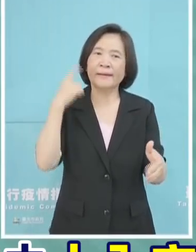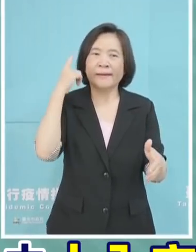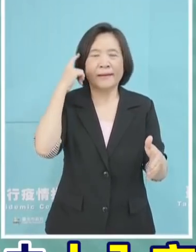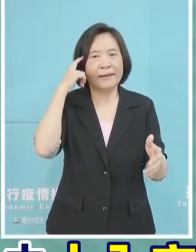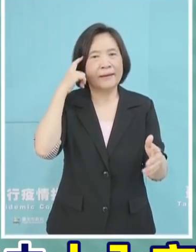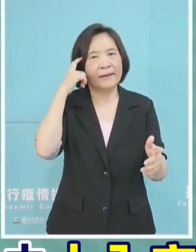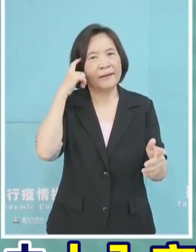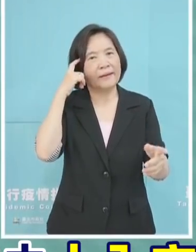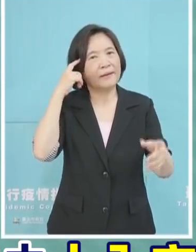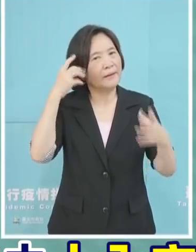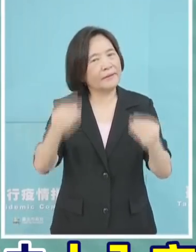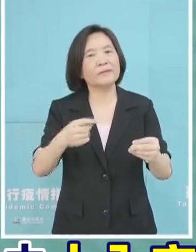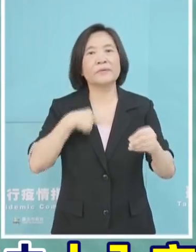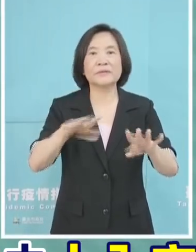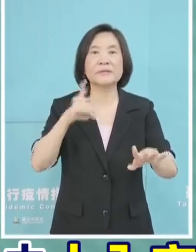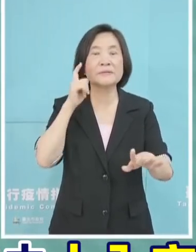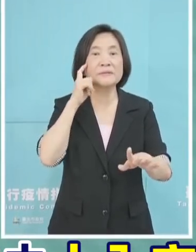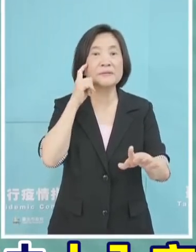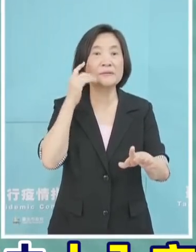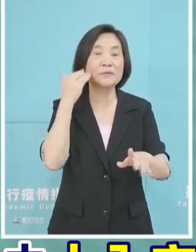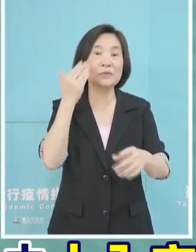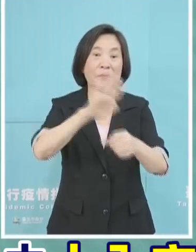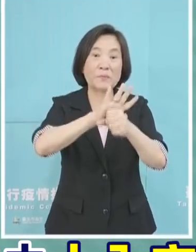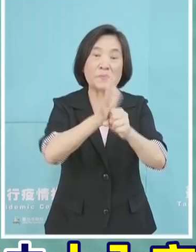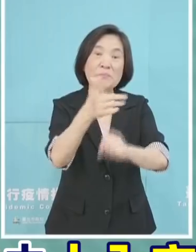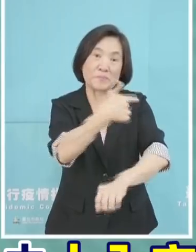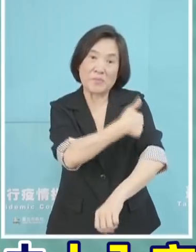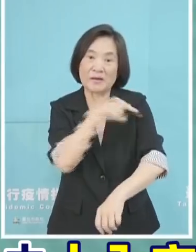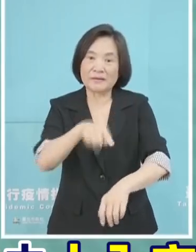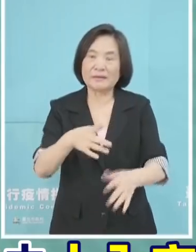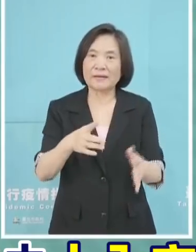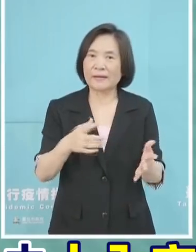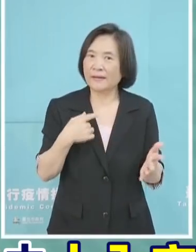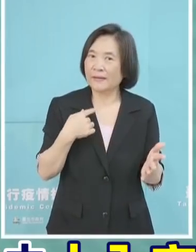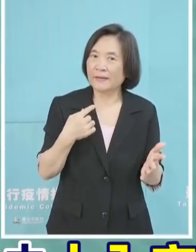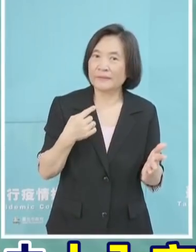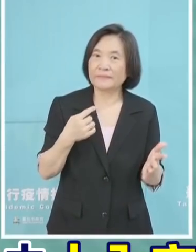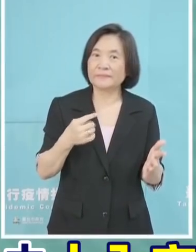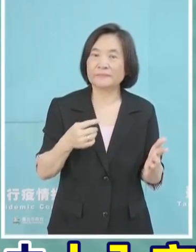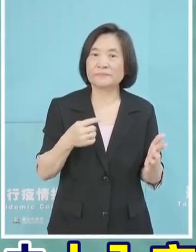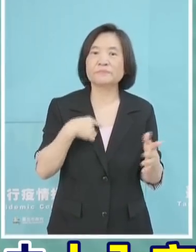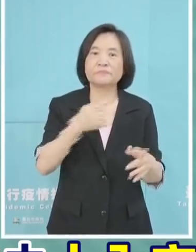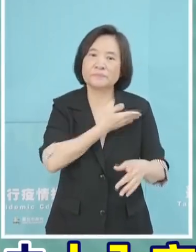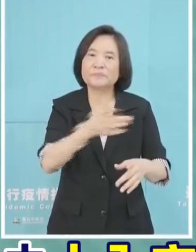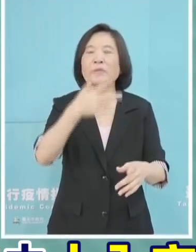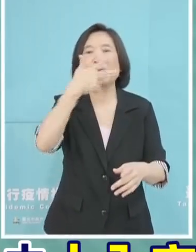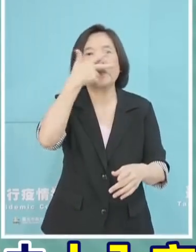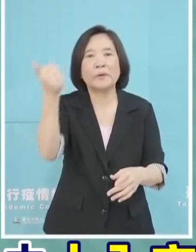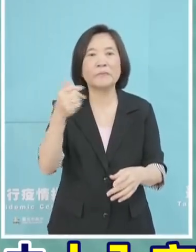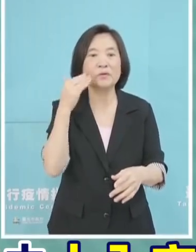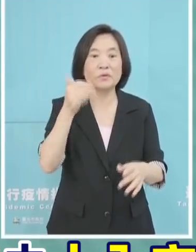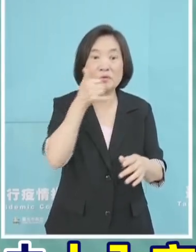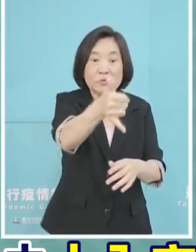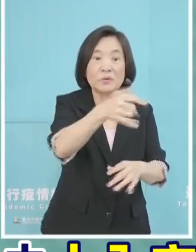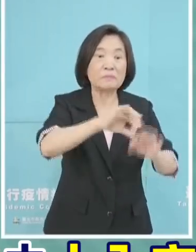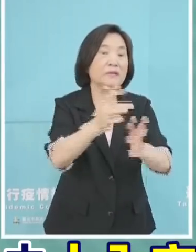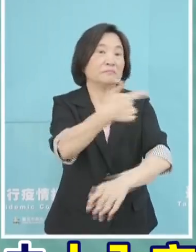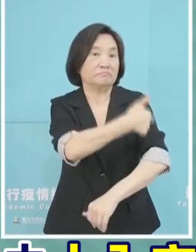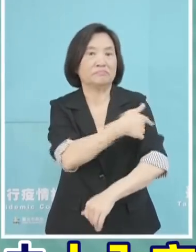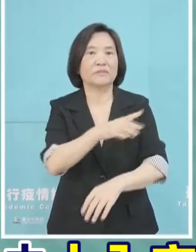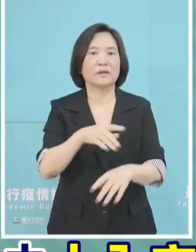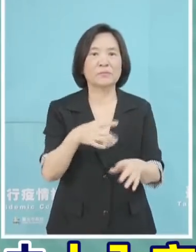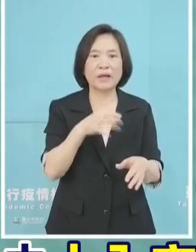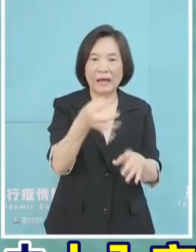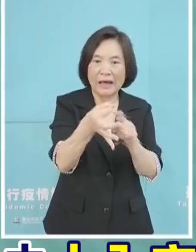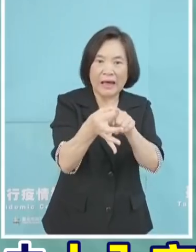个整个打疫苗的系统哦，因为我们要让方便嘛，是要去就可以，我们不需要说金